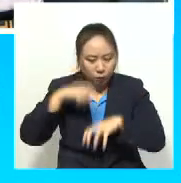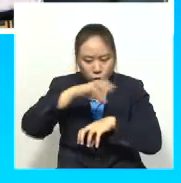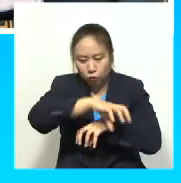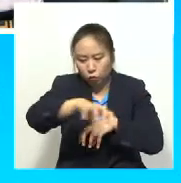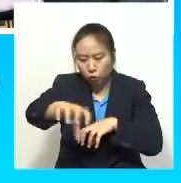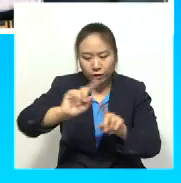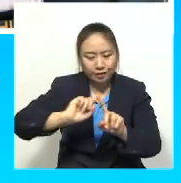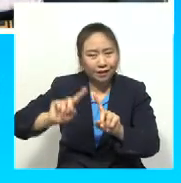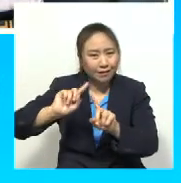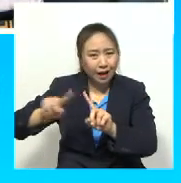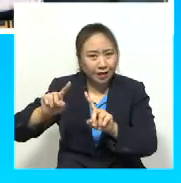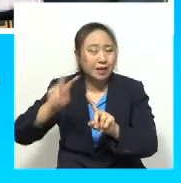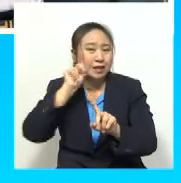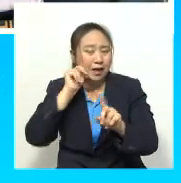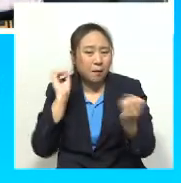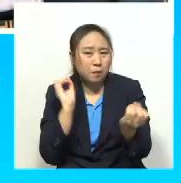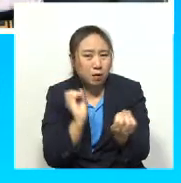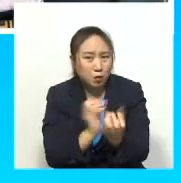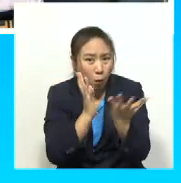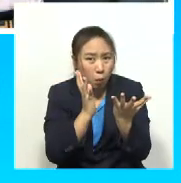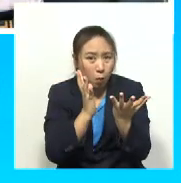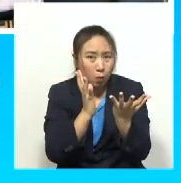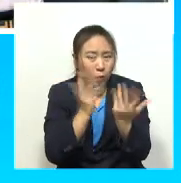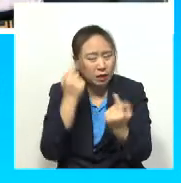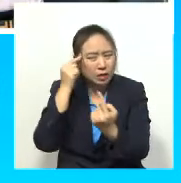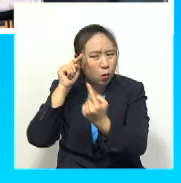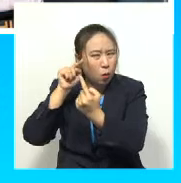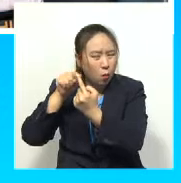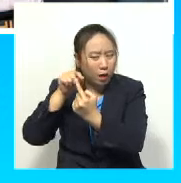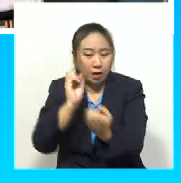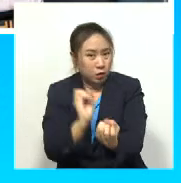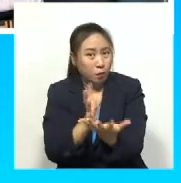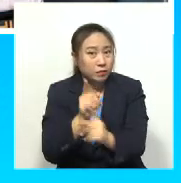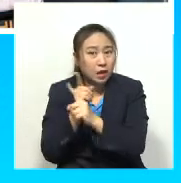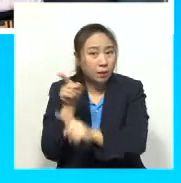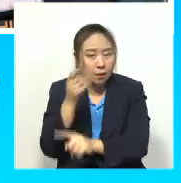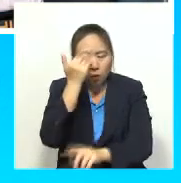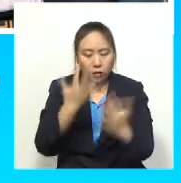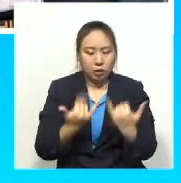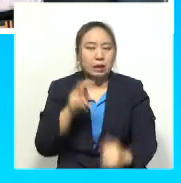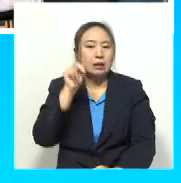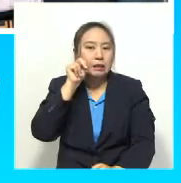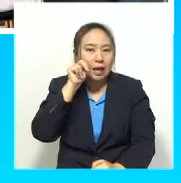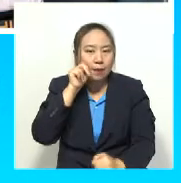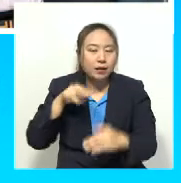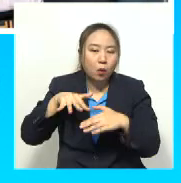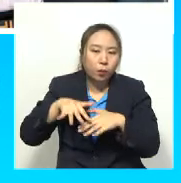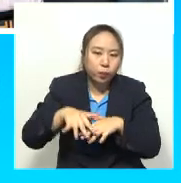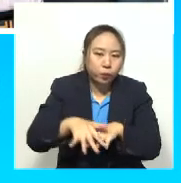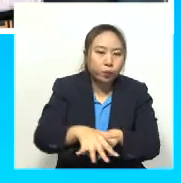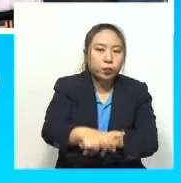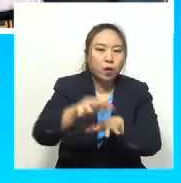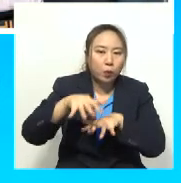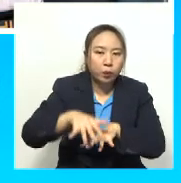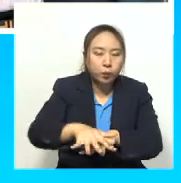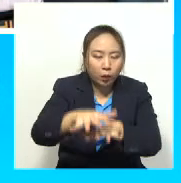ที่จะได้รับผลกระทบเนี่ยจะได้รับผลกระทบอย่างที่เราคาดการไว้ไหมคะเพราะว่าแน่นอนตอนนี้เนี่ยมวลน้ำอาจจะค่อยๆทยอยออกมาแล้ว